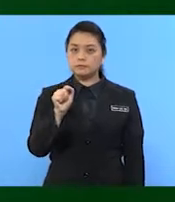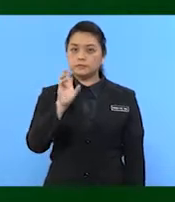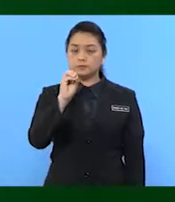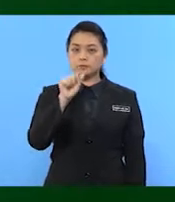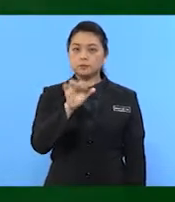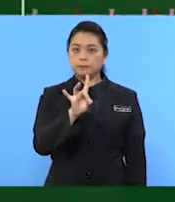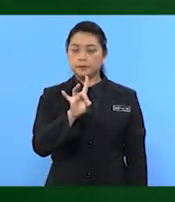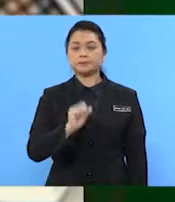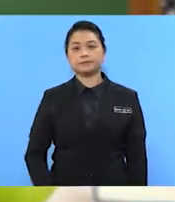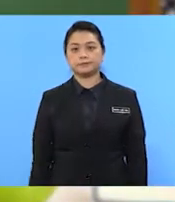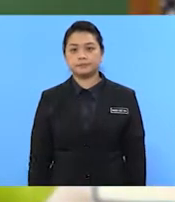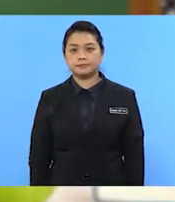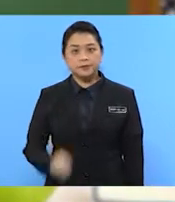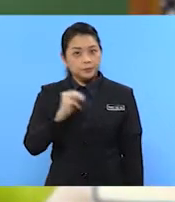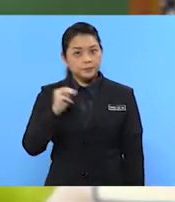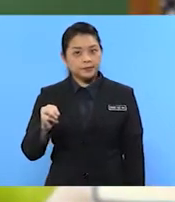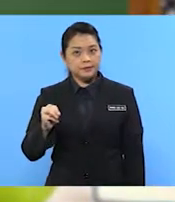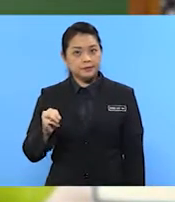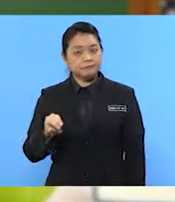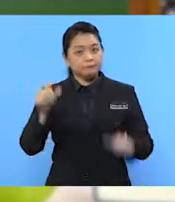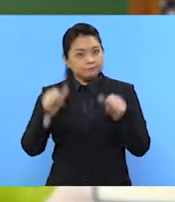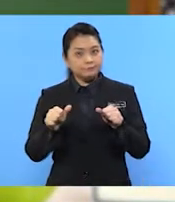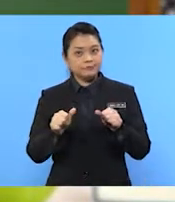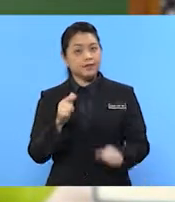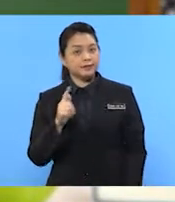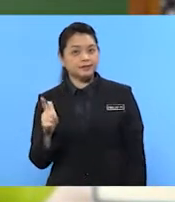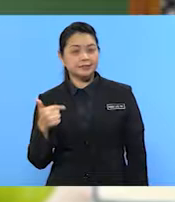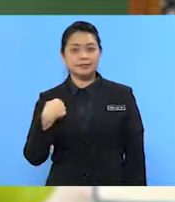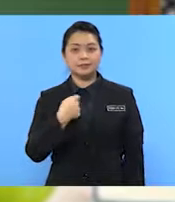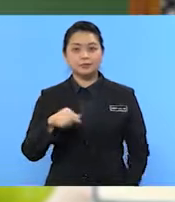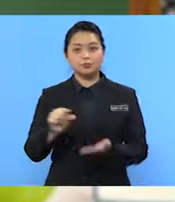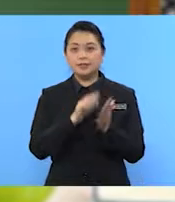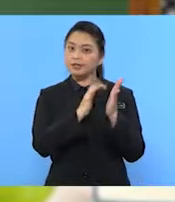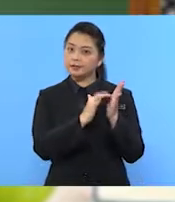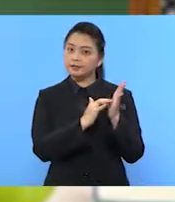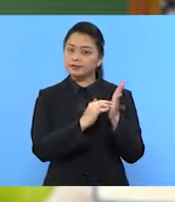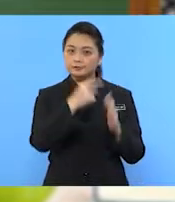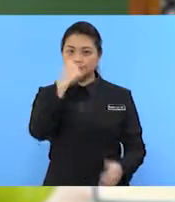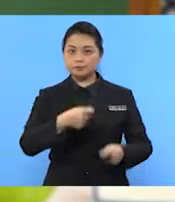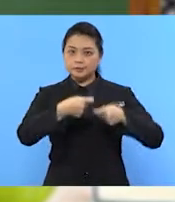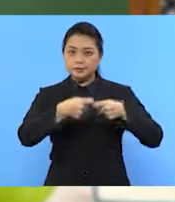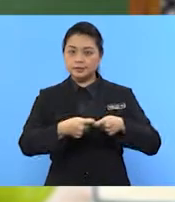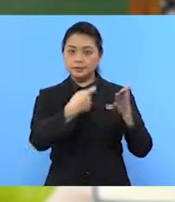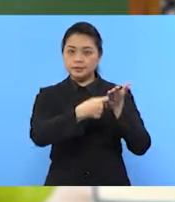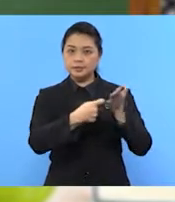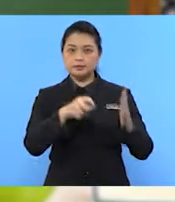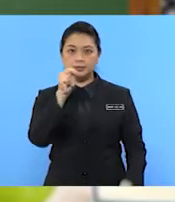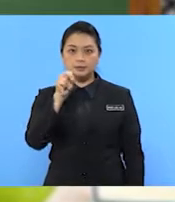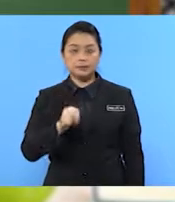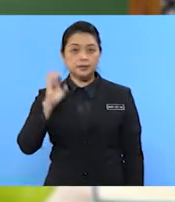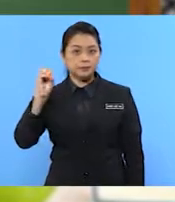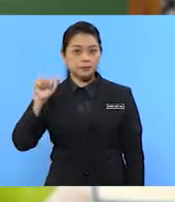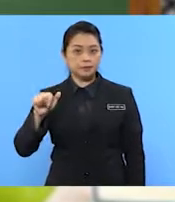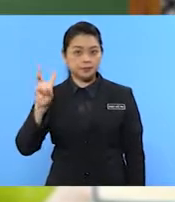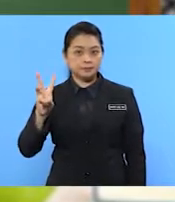8 unit. Murid-murid bolehlah menggunakan kalkulator untuk menentukan nilai nisbah